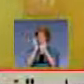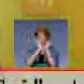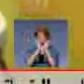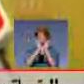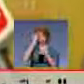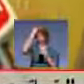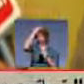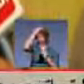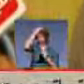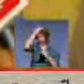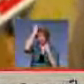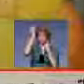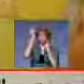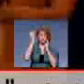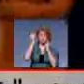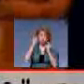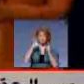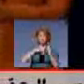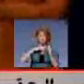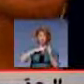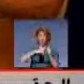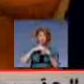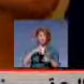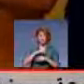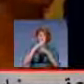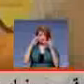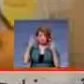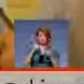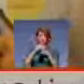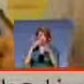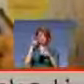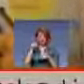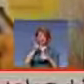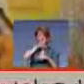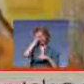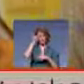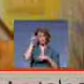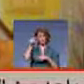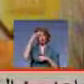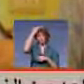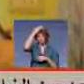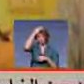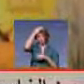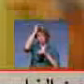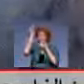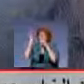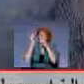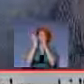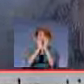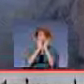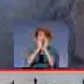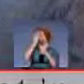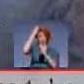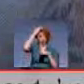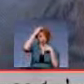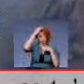كمان يعني من بعض الاسئله يعني انطباعك ايه ان هم في حد منهم مسه جن؟ هو في مس وفي سحر في البيت تقديرك كده في مس